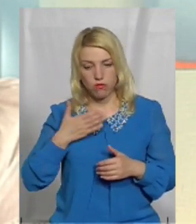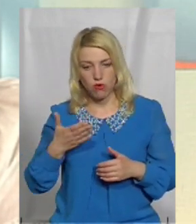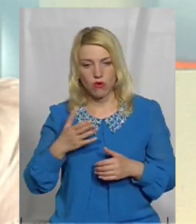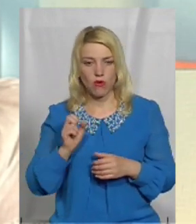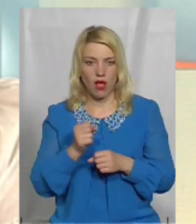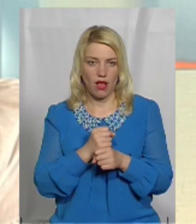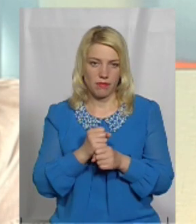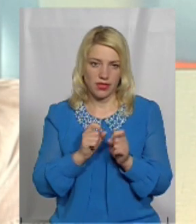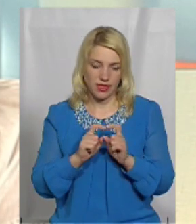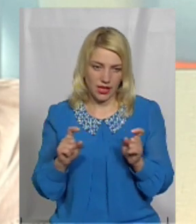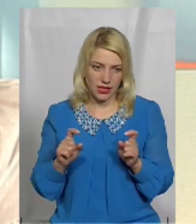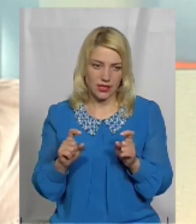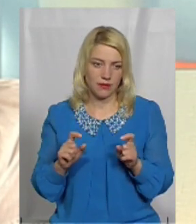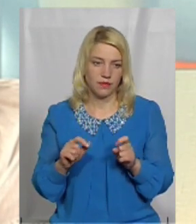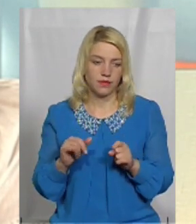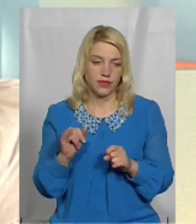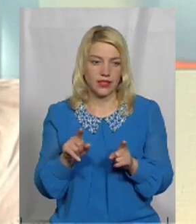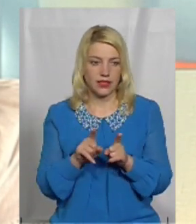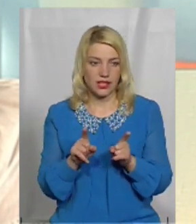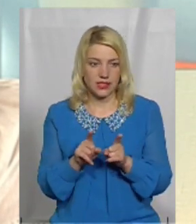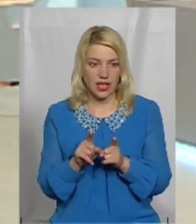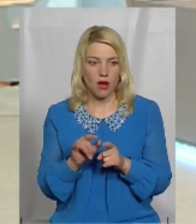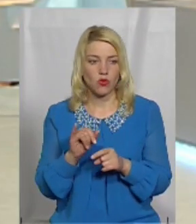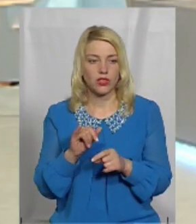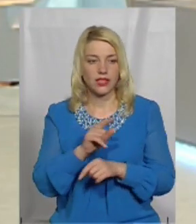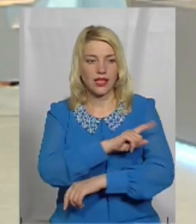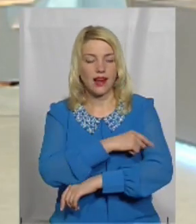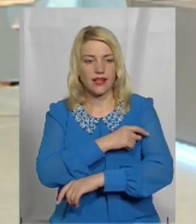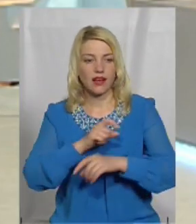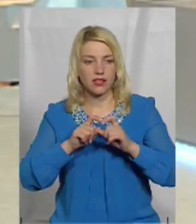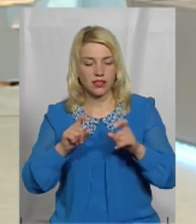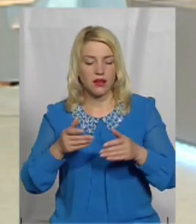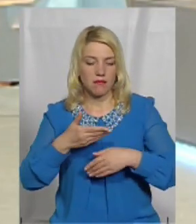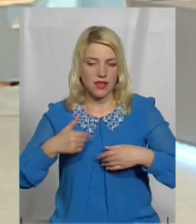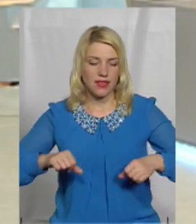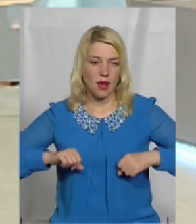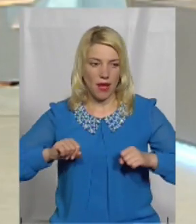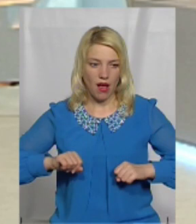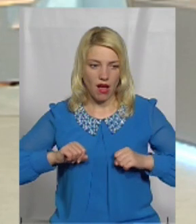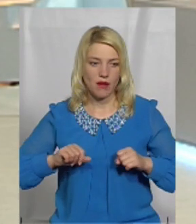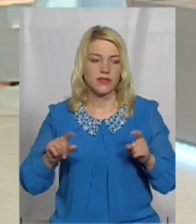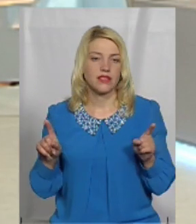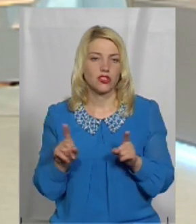аптечних працівників, і так само і лікарі, ми намагаємося,